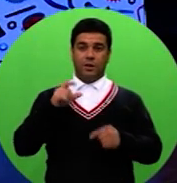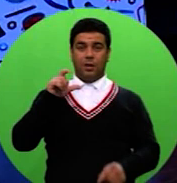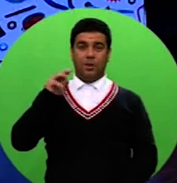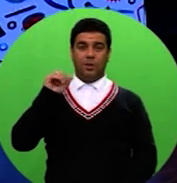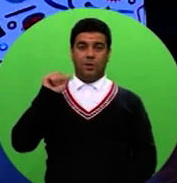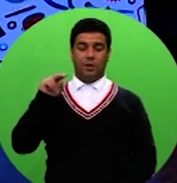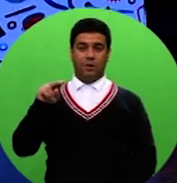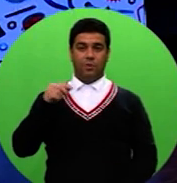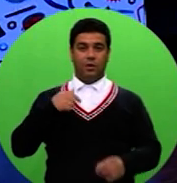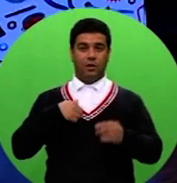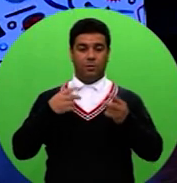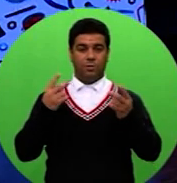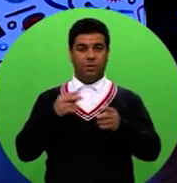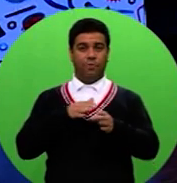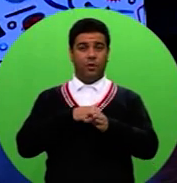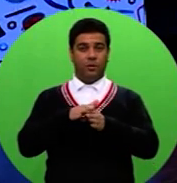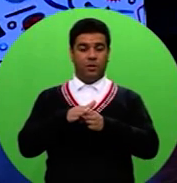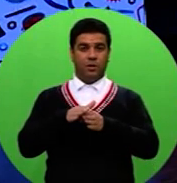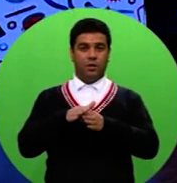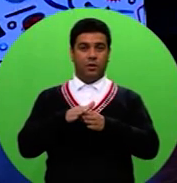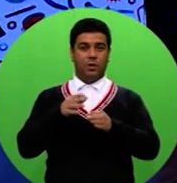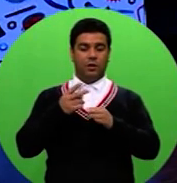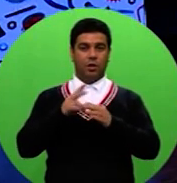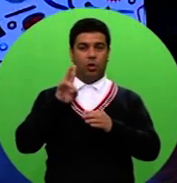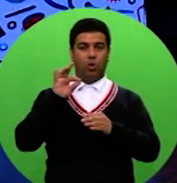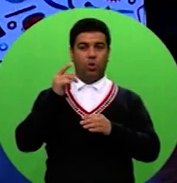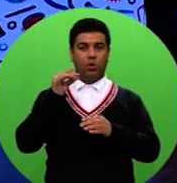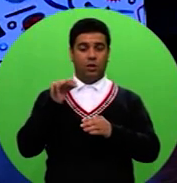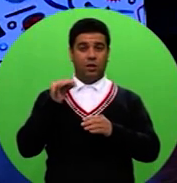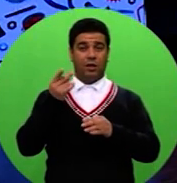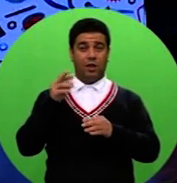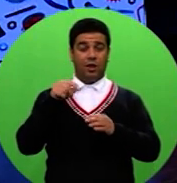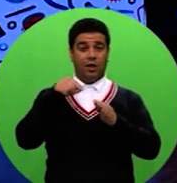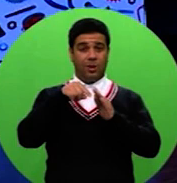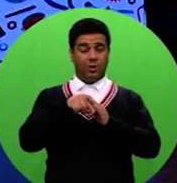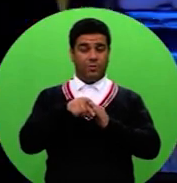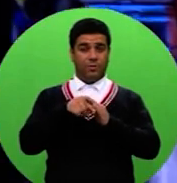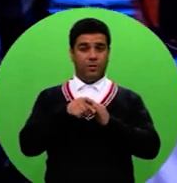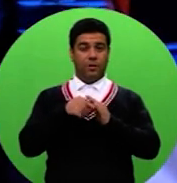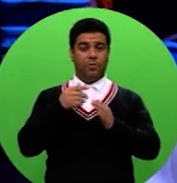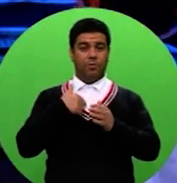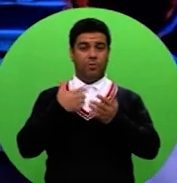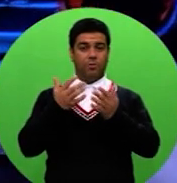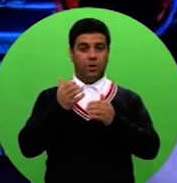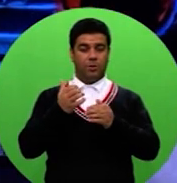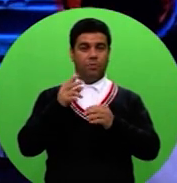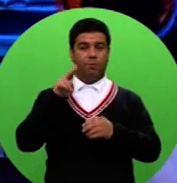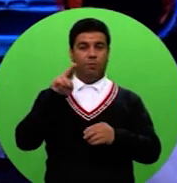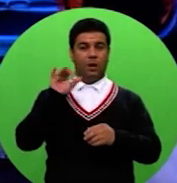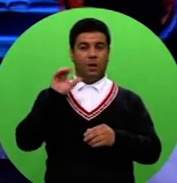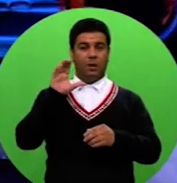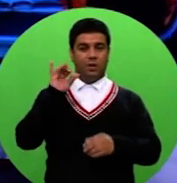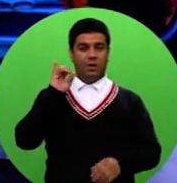Следующий этап. Нам необходимо выполнить задние ноги. Для этого мы берем